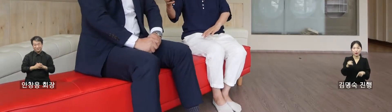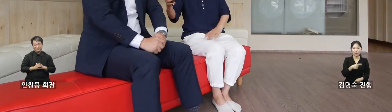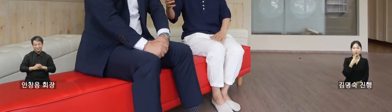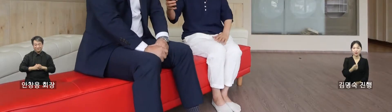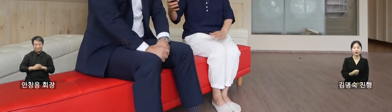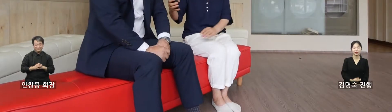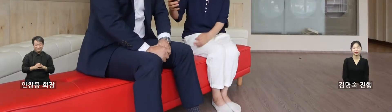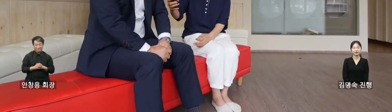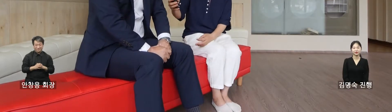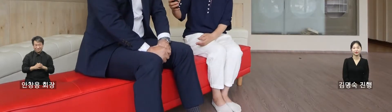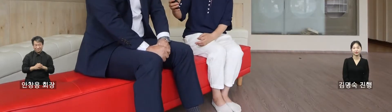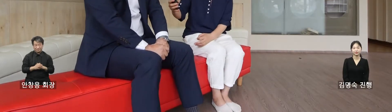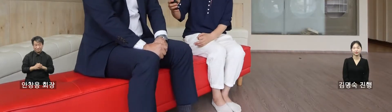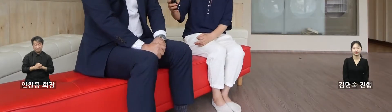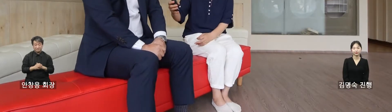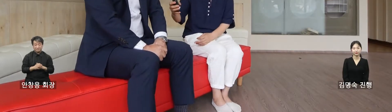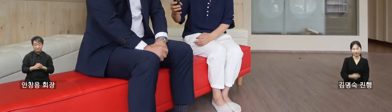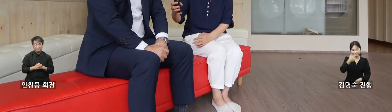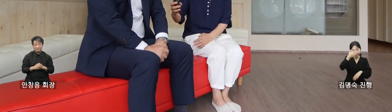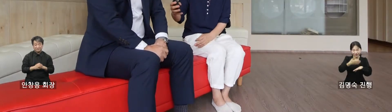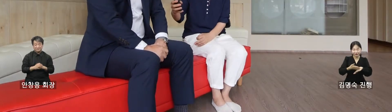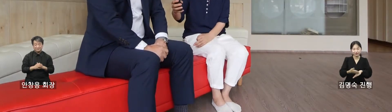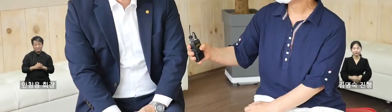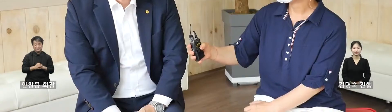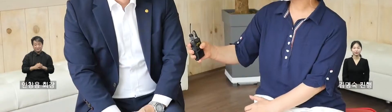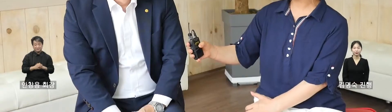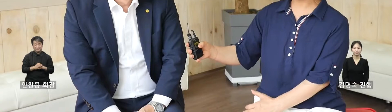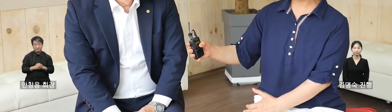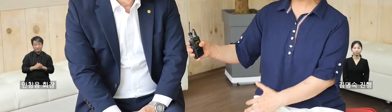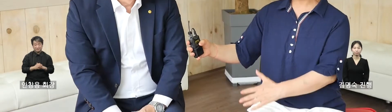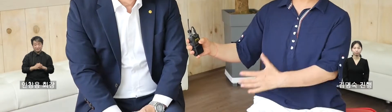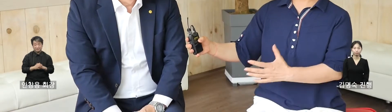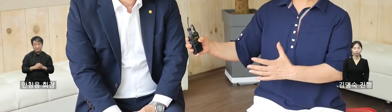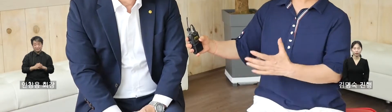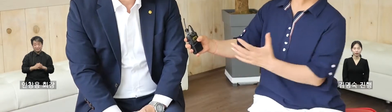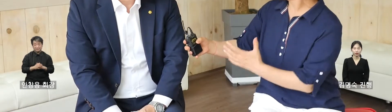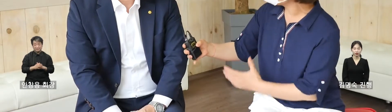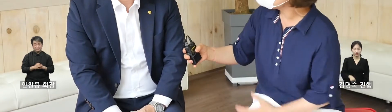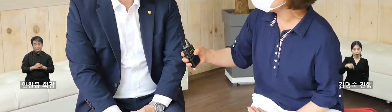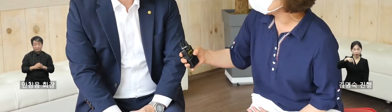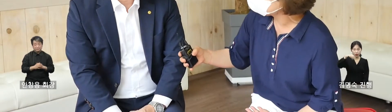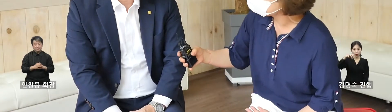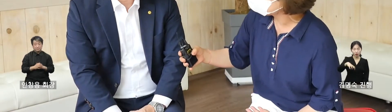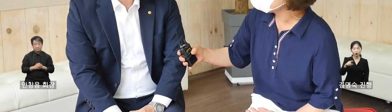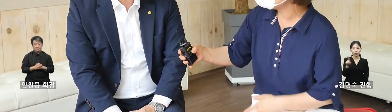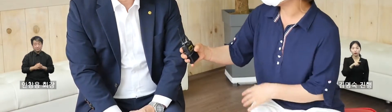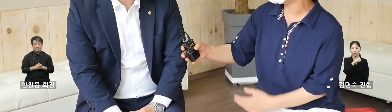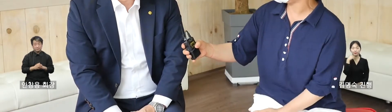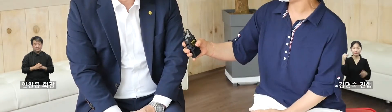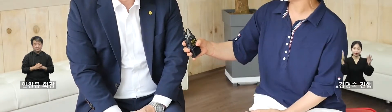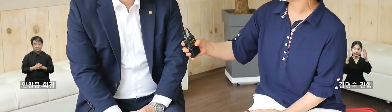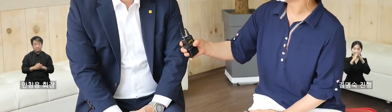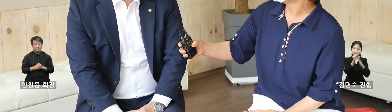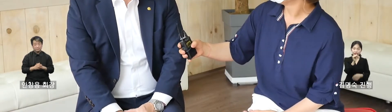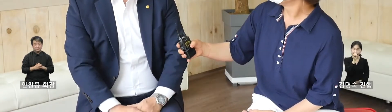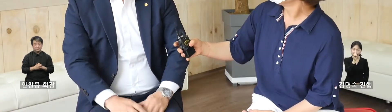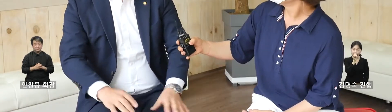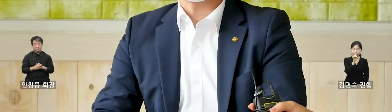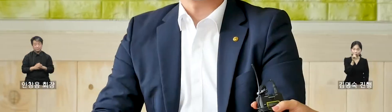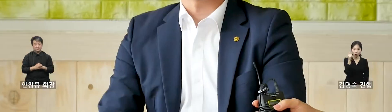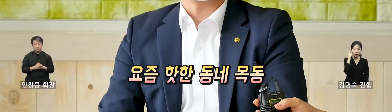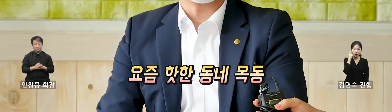아이고, 썰렁했다. 죄송합니다. 자, 이 목동에 어떤 맛집이 있어서 또 이렇게.